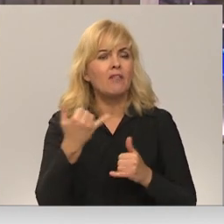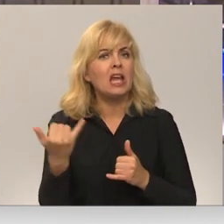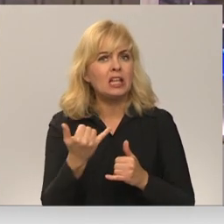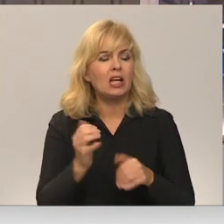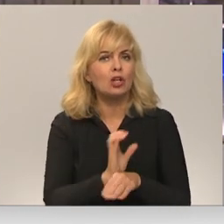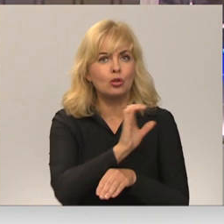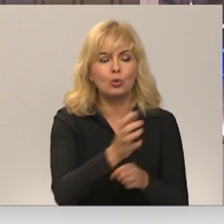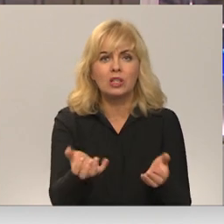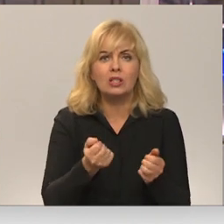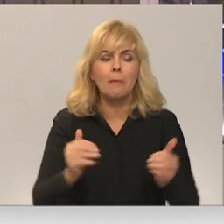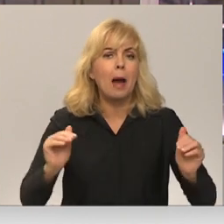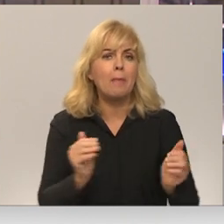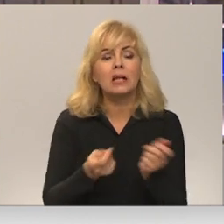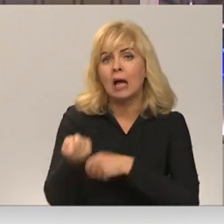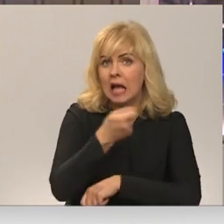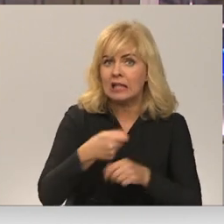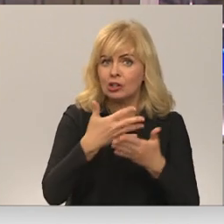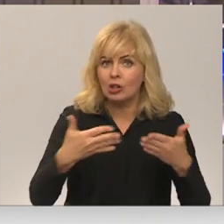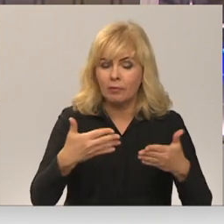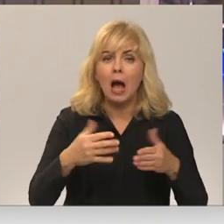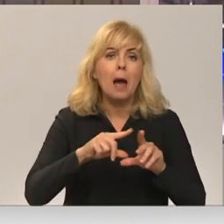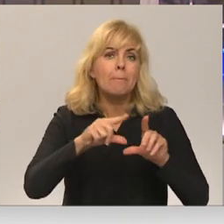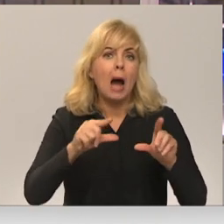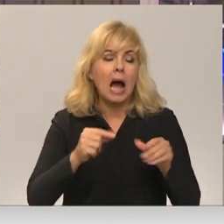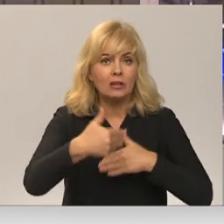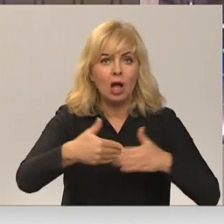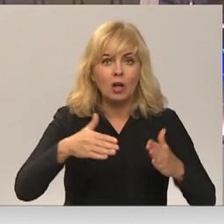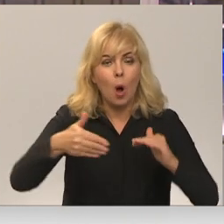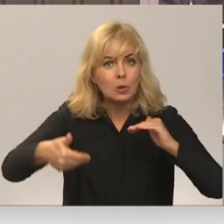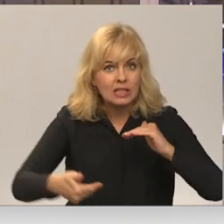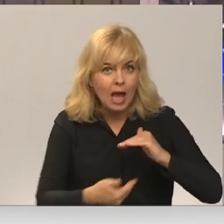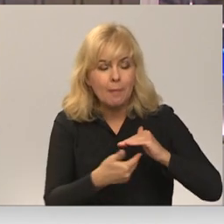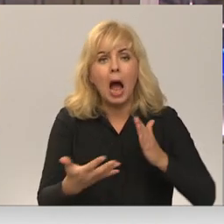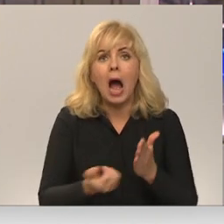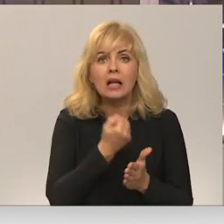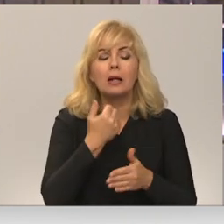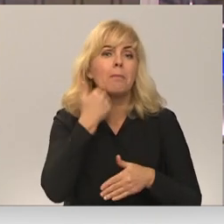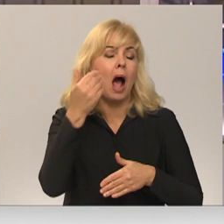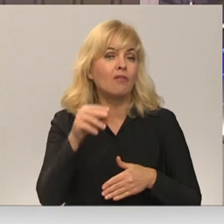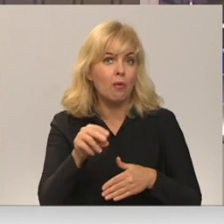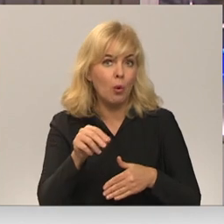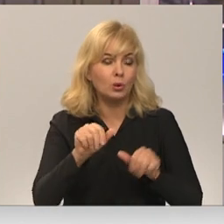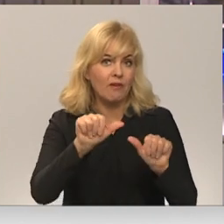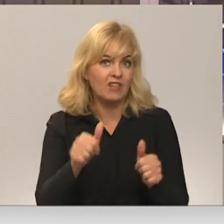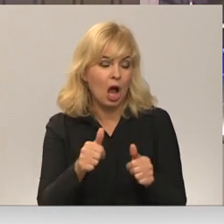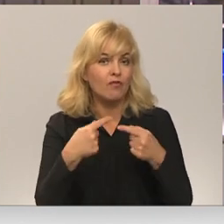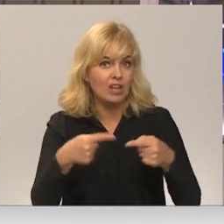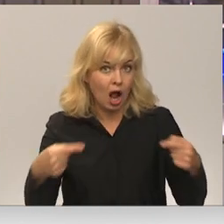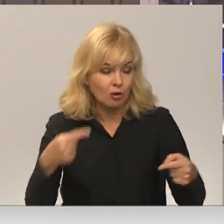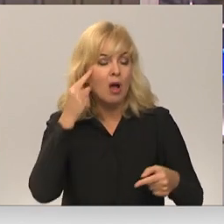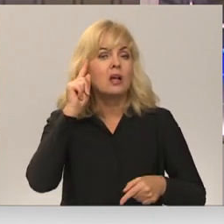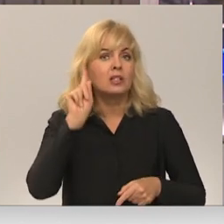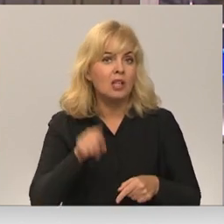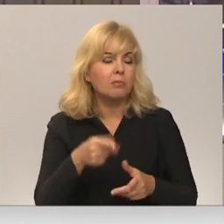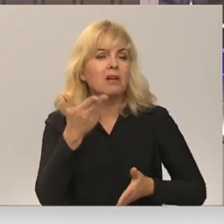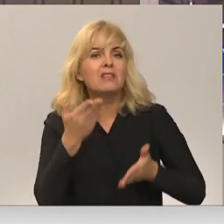kāds mazumtirdzniecības tīkls. Banānu kastēs zem augļiem atrasti iepakojumi ar baltu pulverveidu vielu. Saprotot, ka